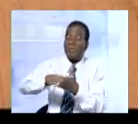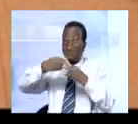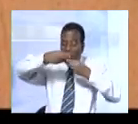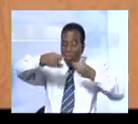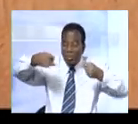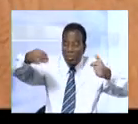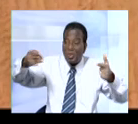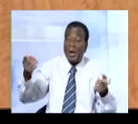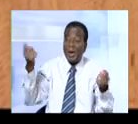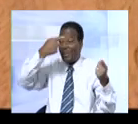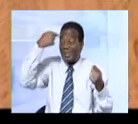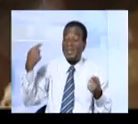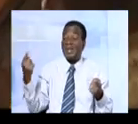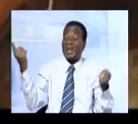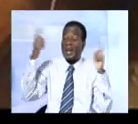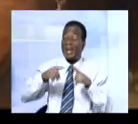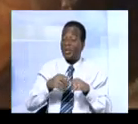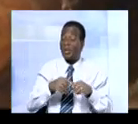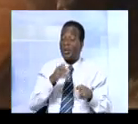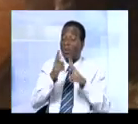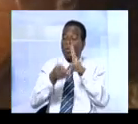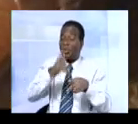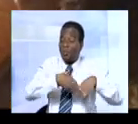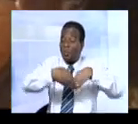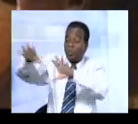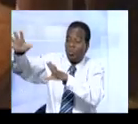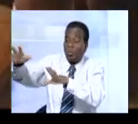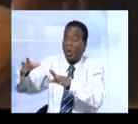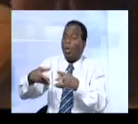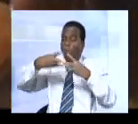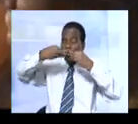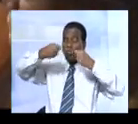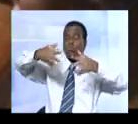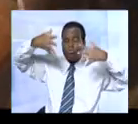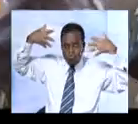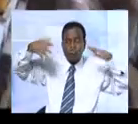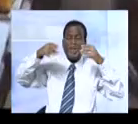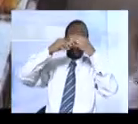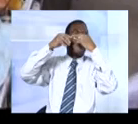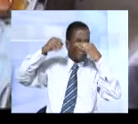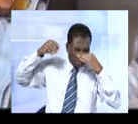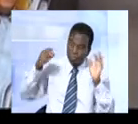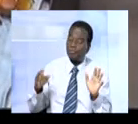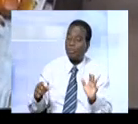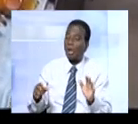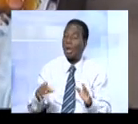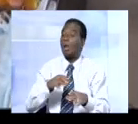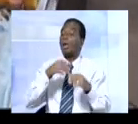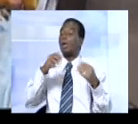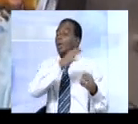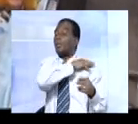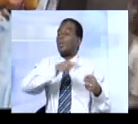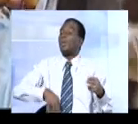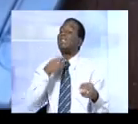permettre au conseil municipal d'économiser en reprofilage, l'informatisation des recettes municipales et l'union des communes